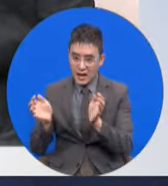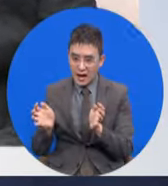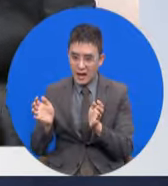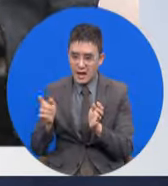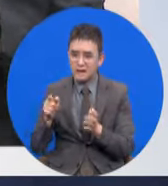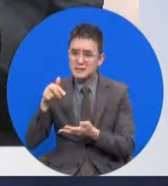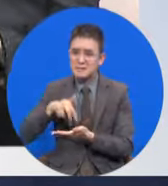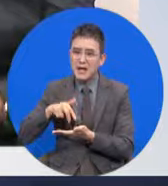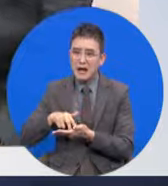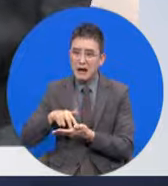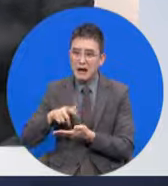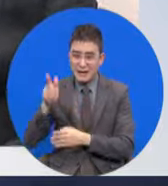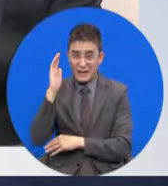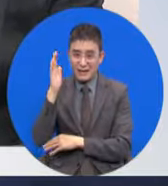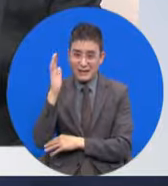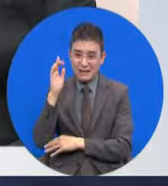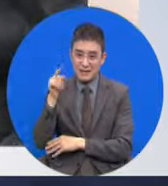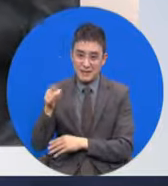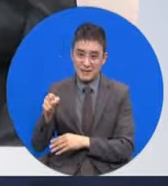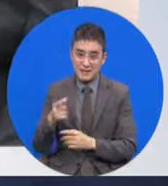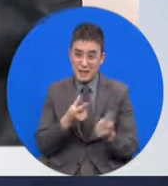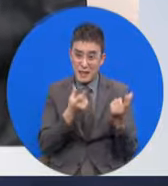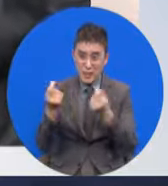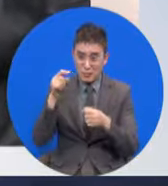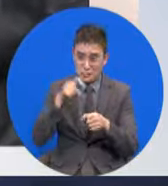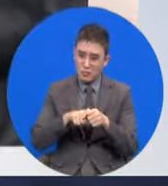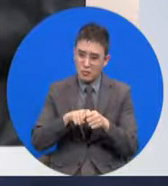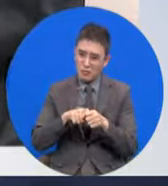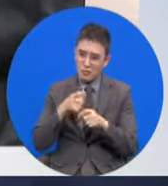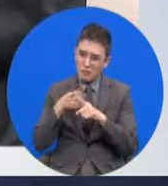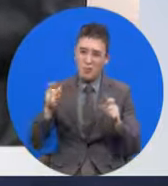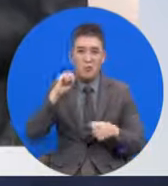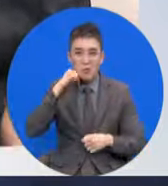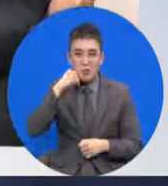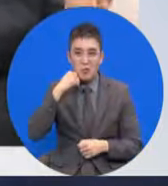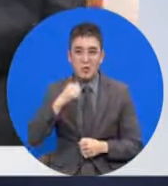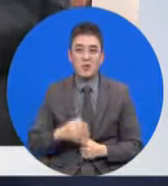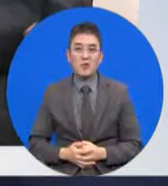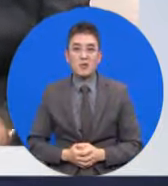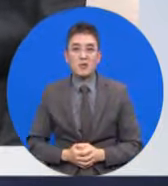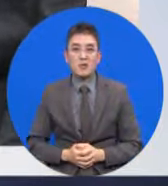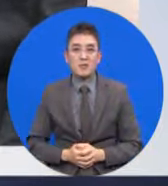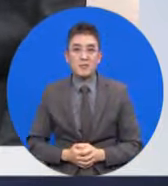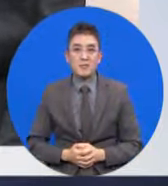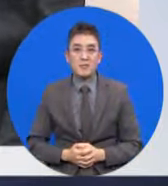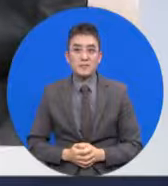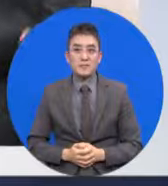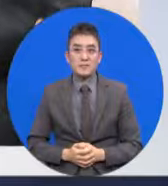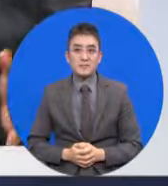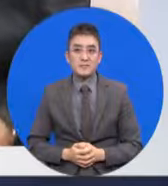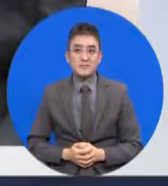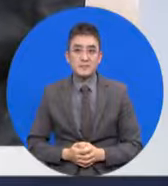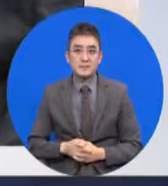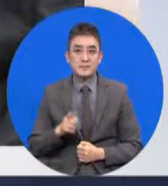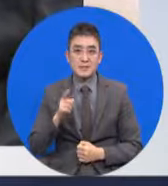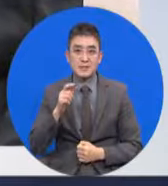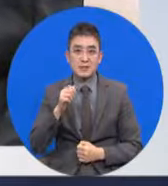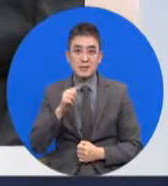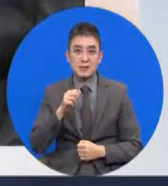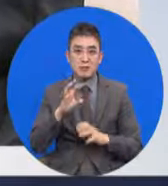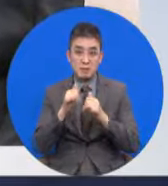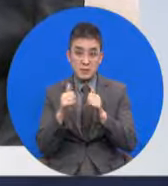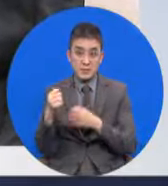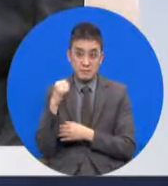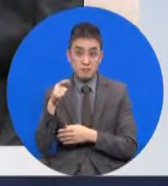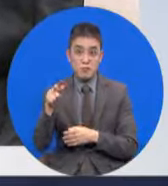주장이기 때문에 그걸 다 받아들이기는 어렵고요. 그래서 한정민 후보도 사실 삼성전자 또 공학도인 만큼